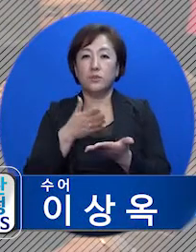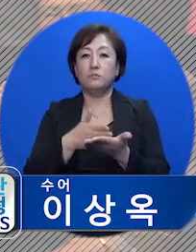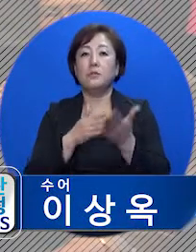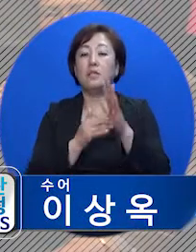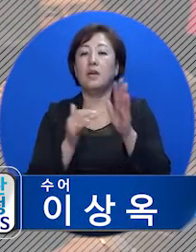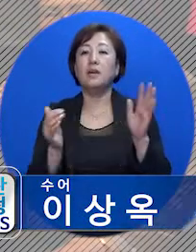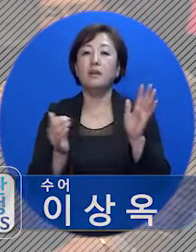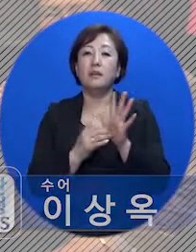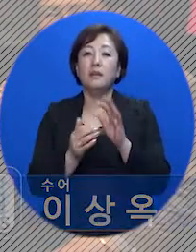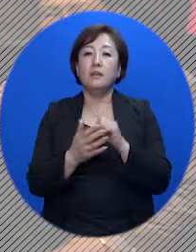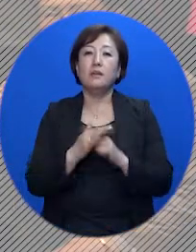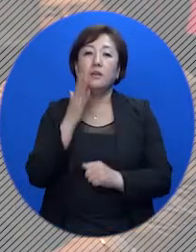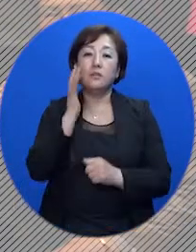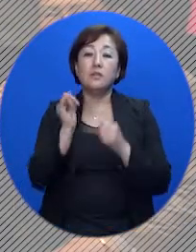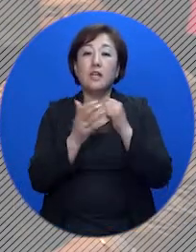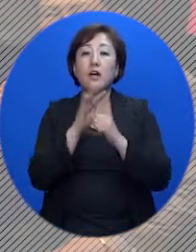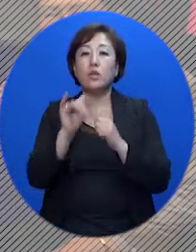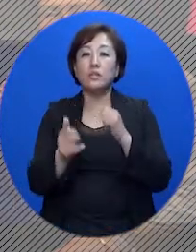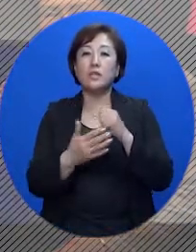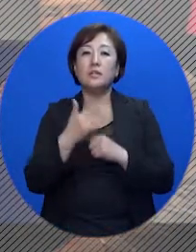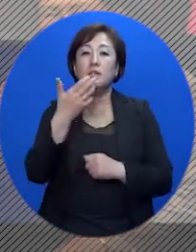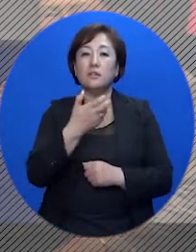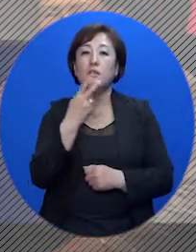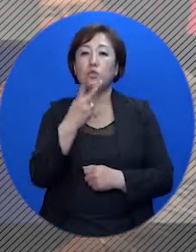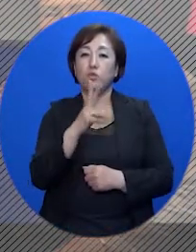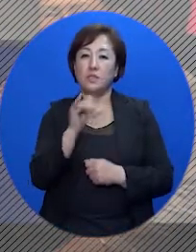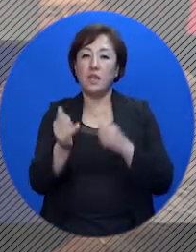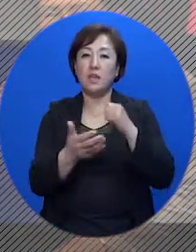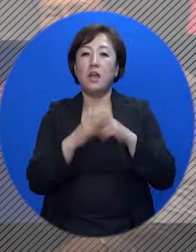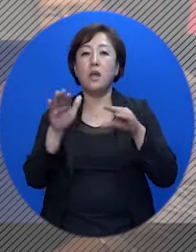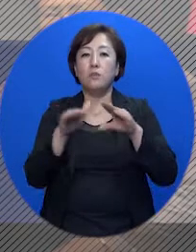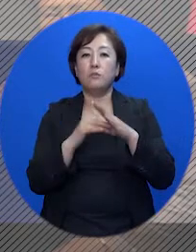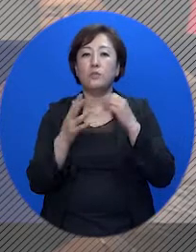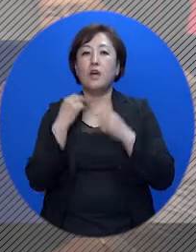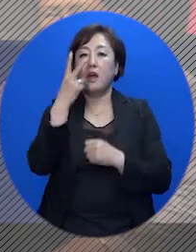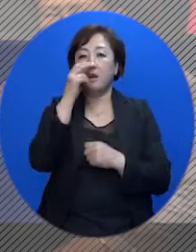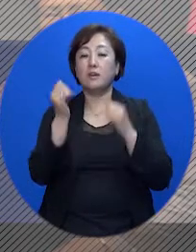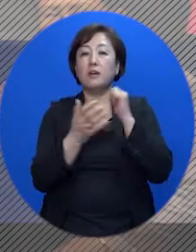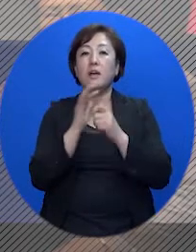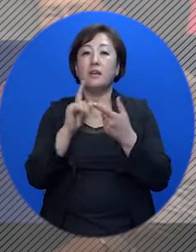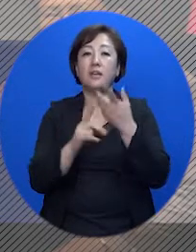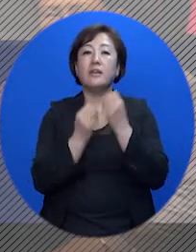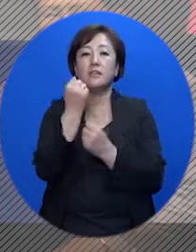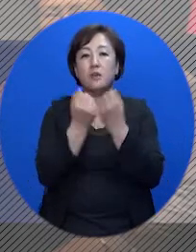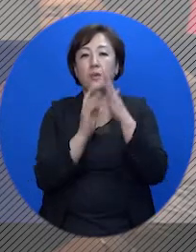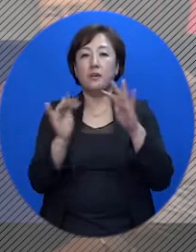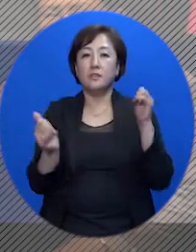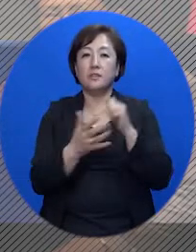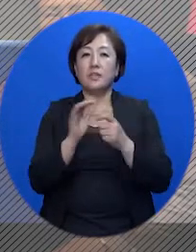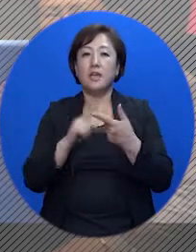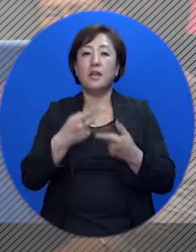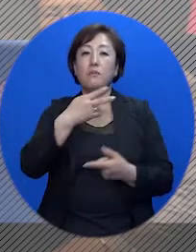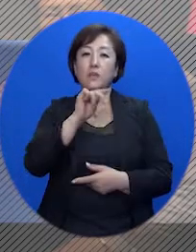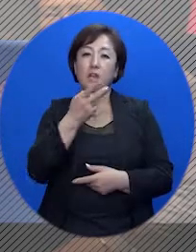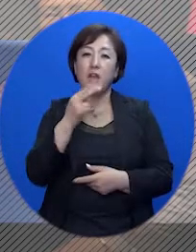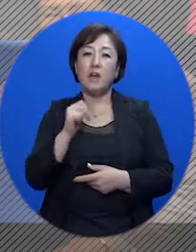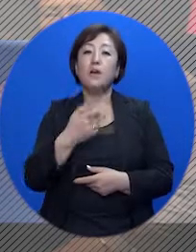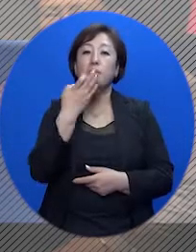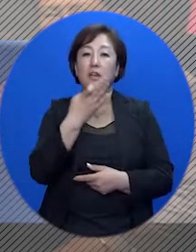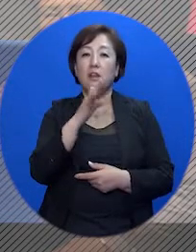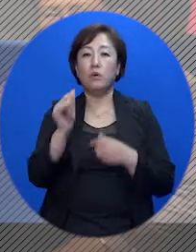오늘의 소식입니다. 울산에는 총 82명의 문화관광 해설사가 대왕암공원 서생포 외성